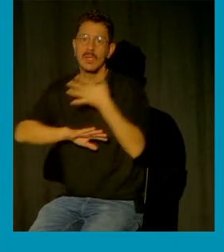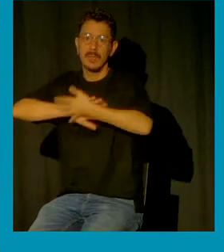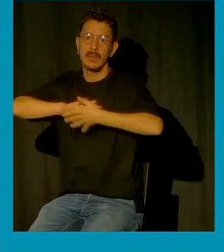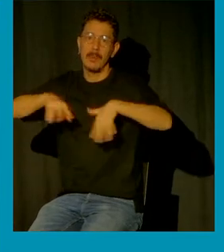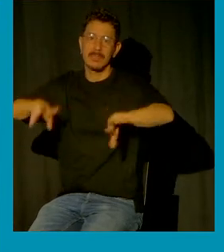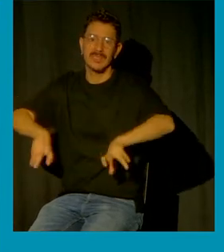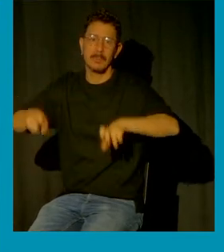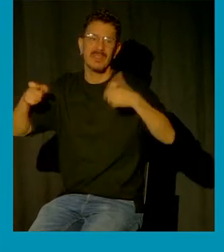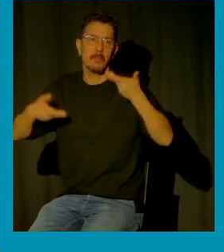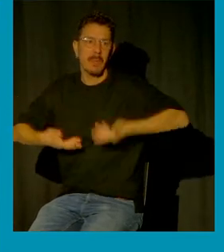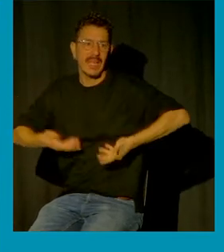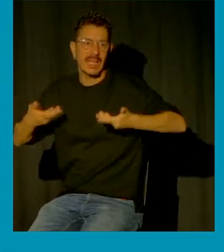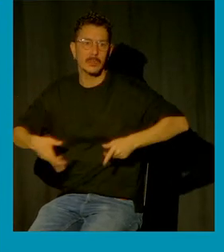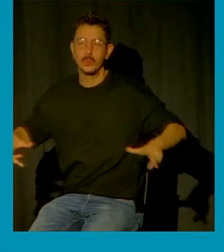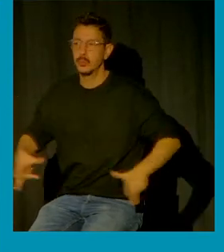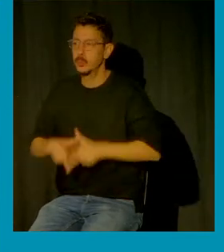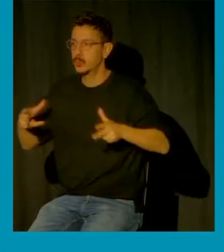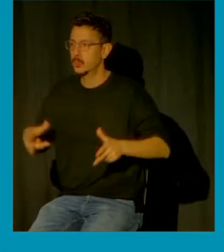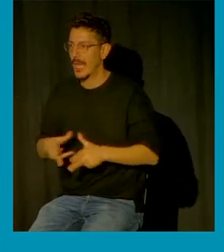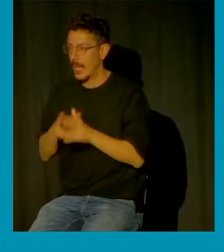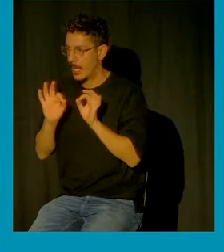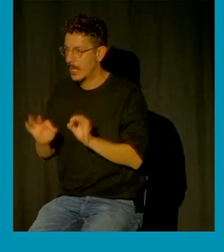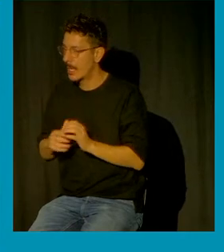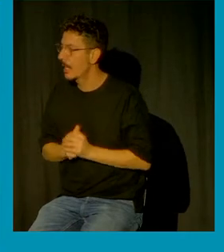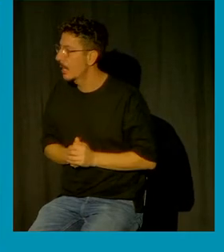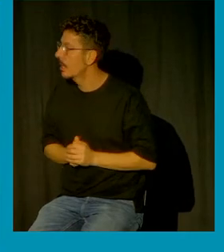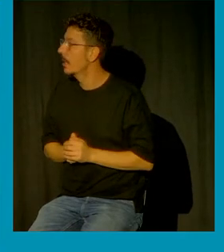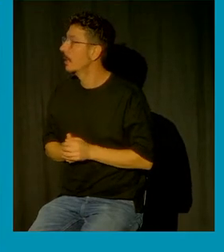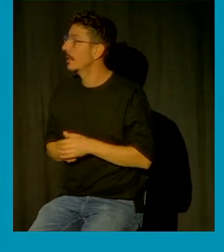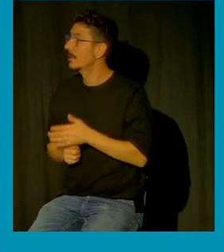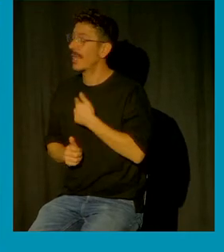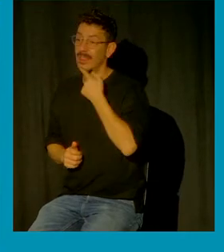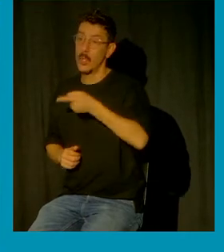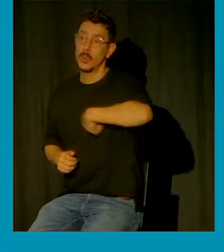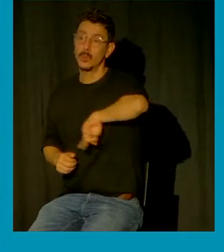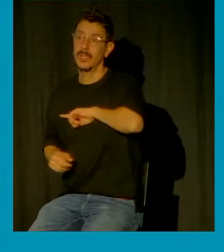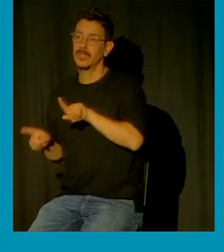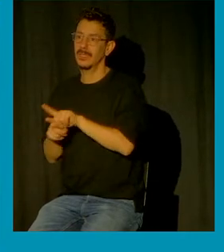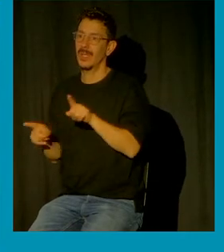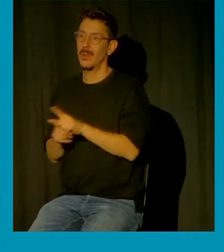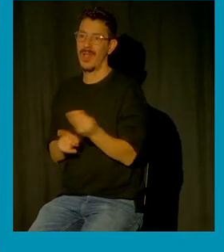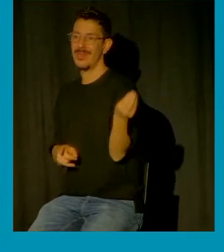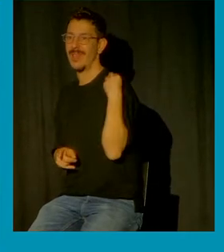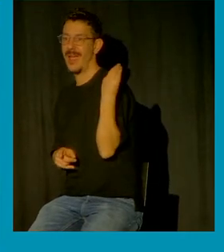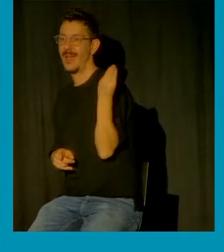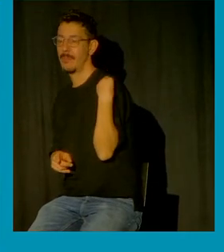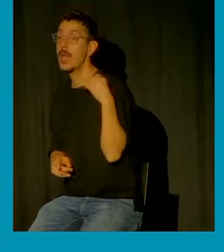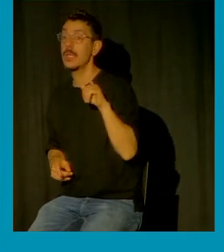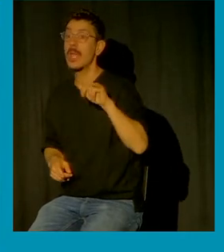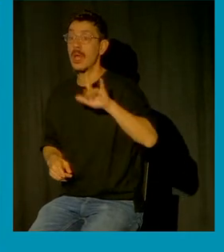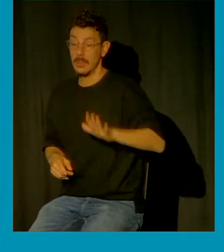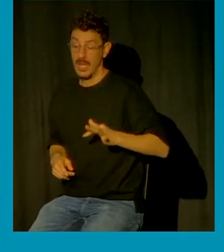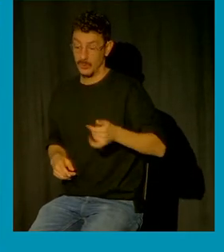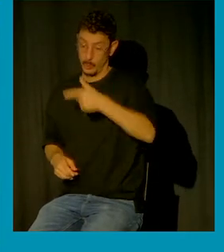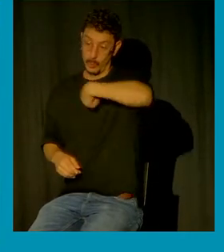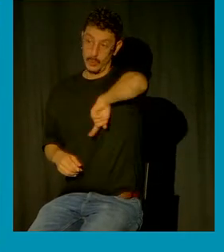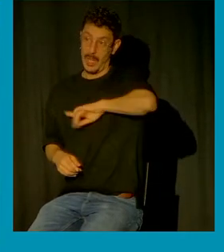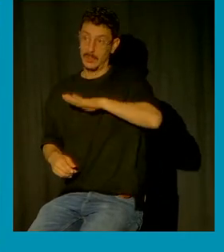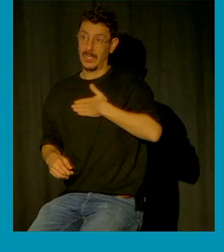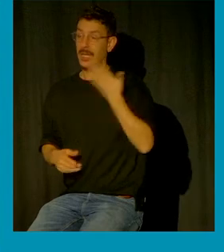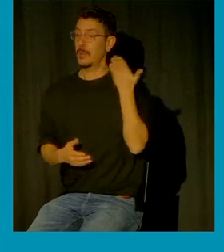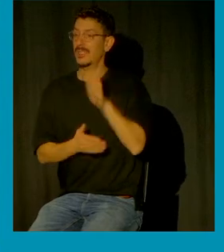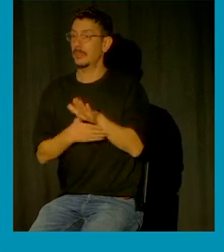per tant estem doncs jo crec que ens sentim interpel·lades i a nosaltres que en aquest moment representem institucions lògicament